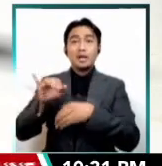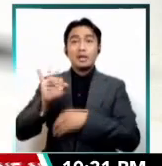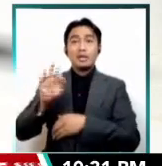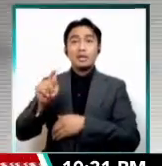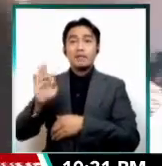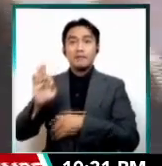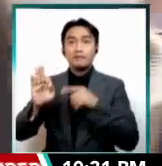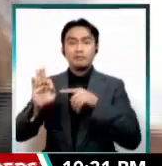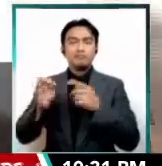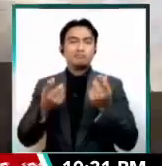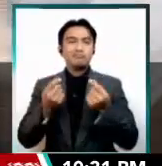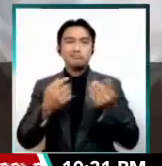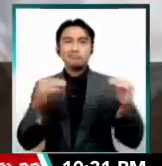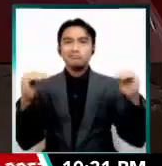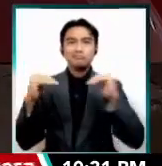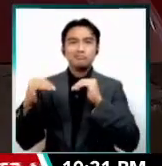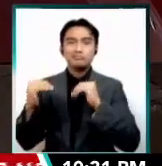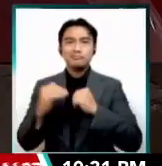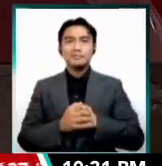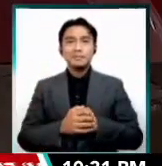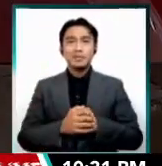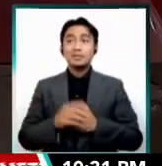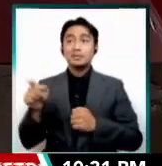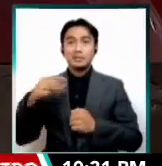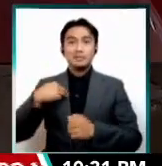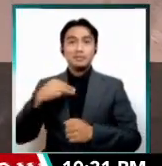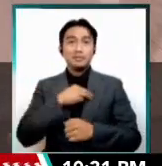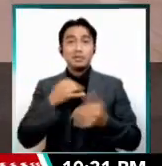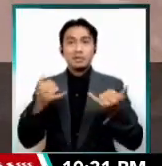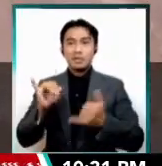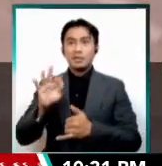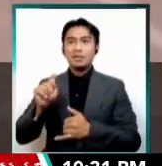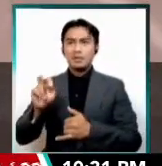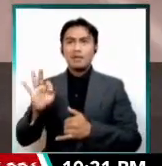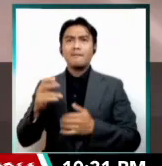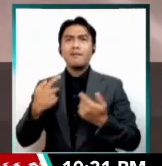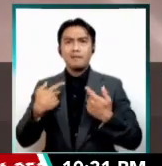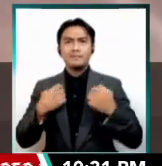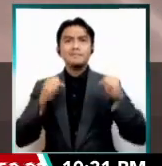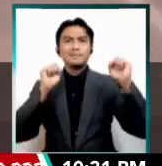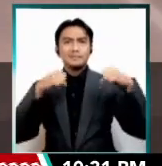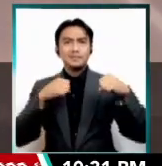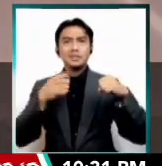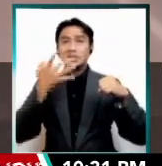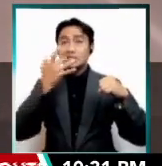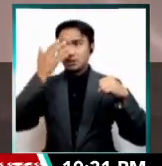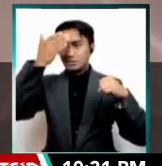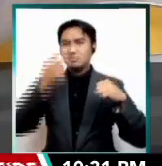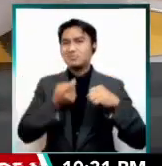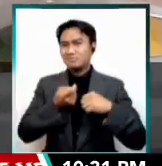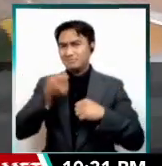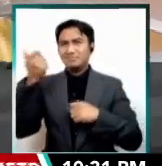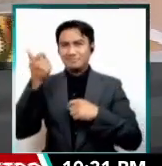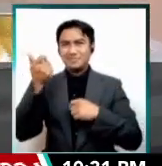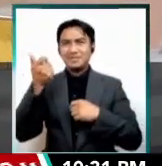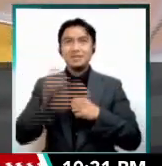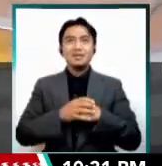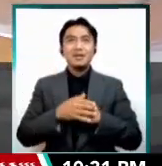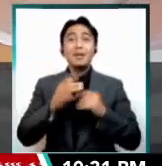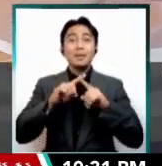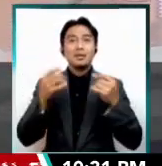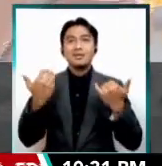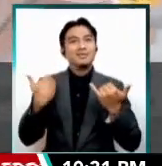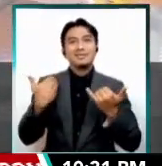IATF. Mas maraming membro ng IATF daw ngayon ang pumapabor na huwag nang mag-face shield pero wala pang pinal na